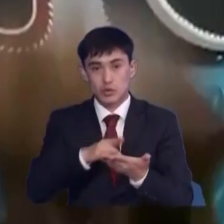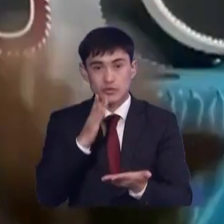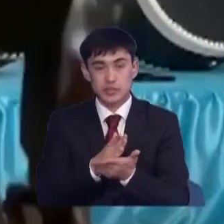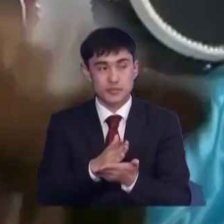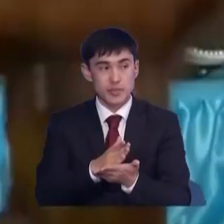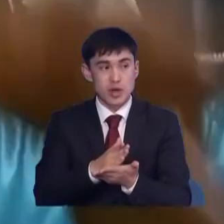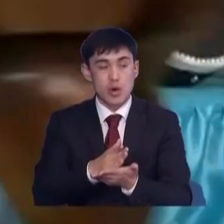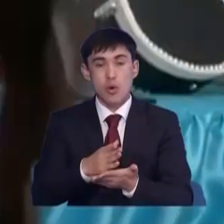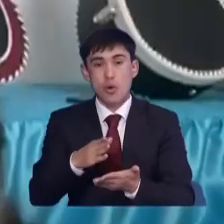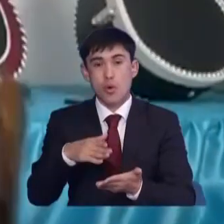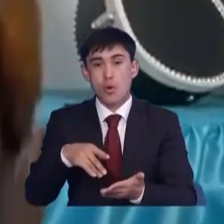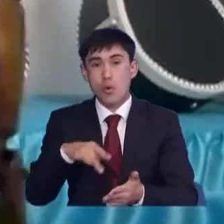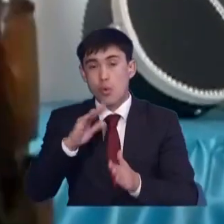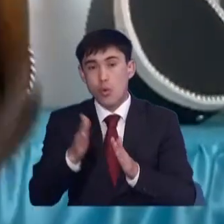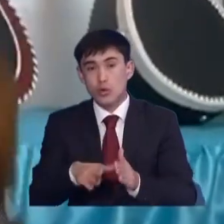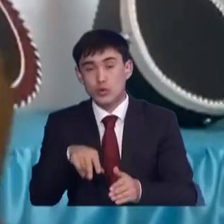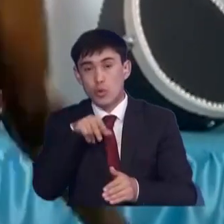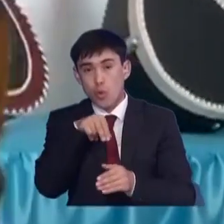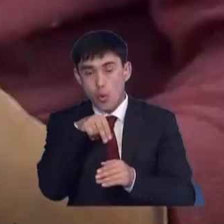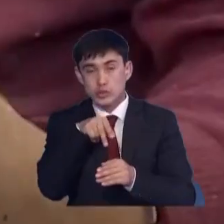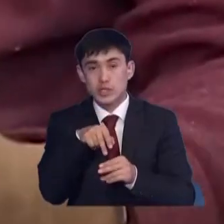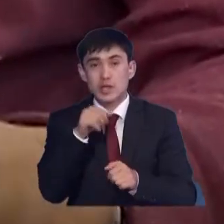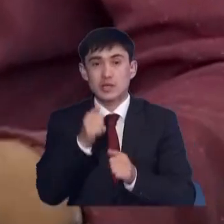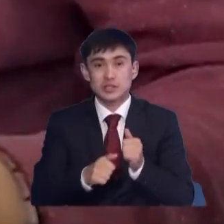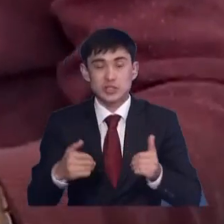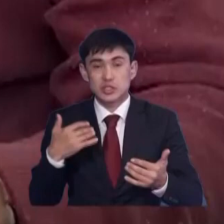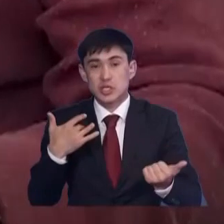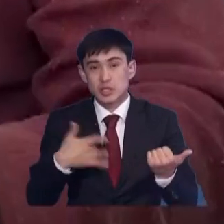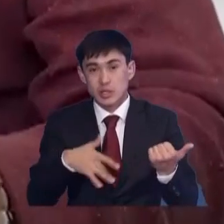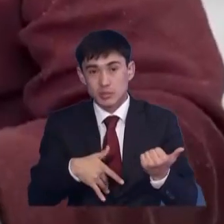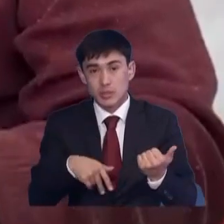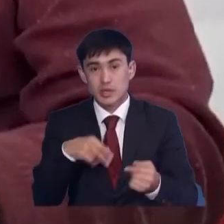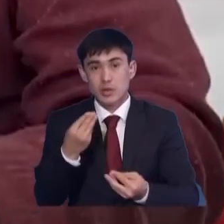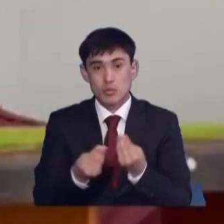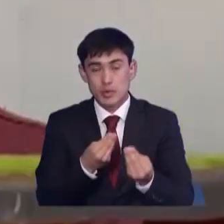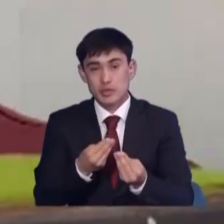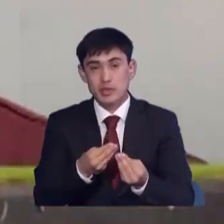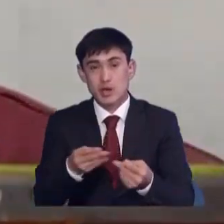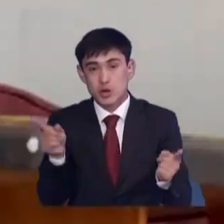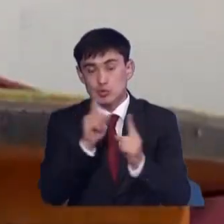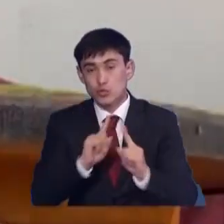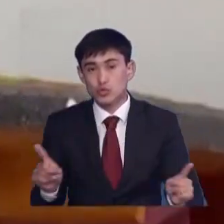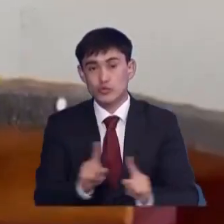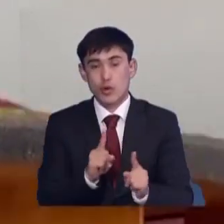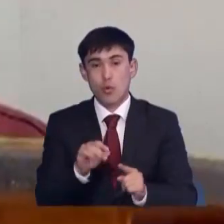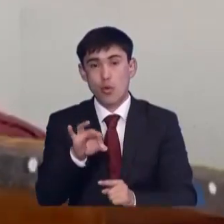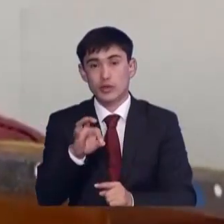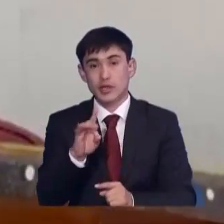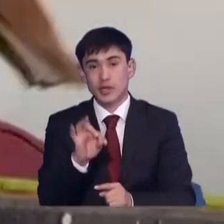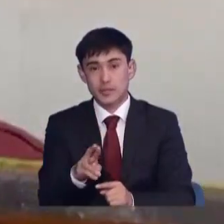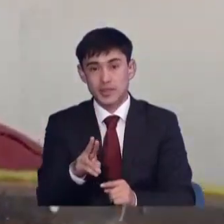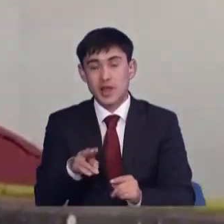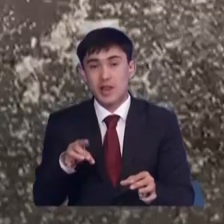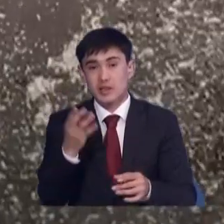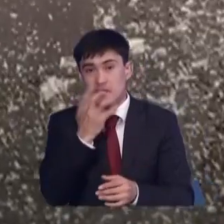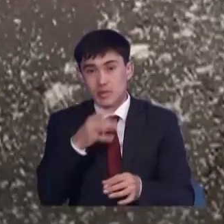Фигурка горного козлика оживает под завораживающую игру на домбре. Это искусство ортике. Секрет в том, что фигурка невидимой леской